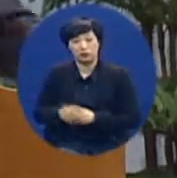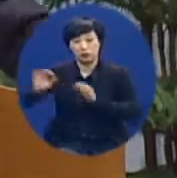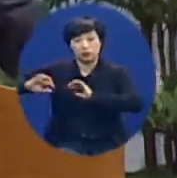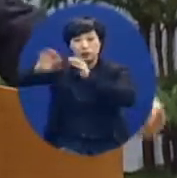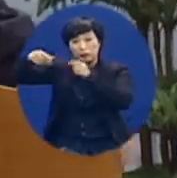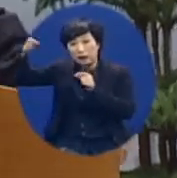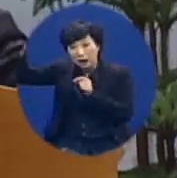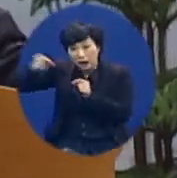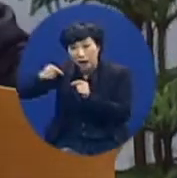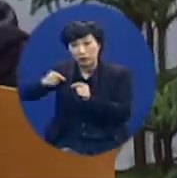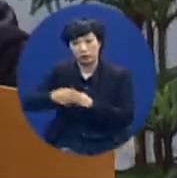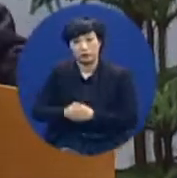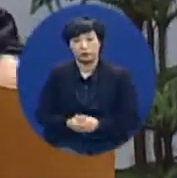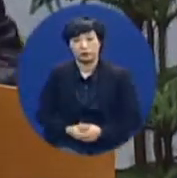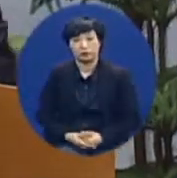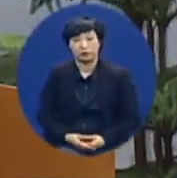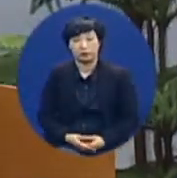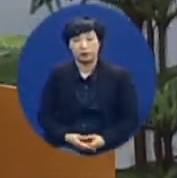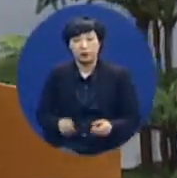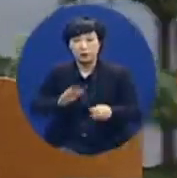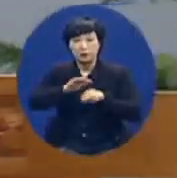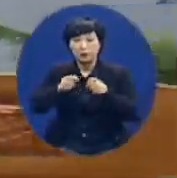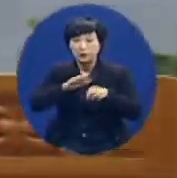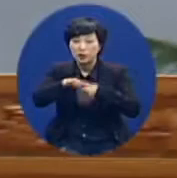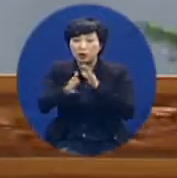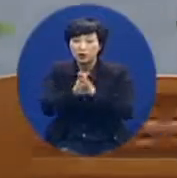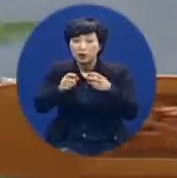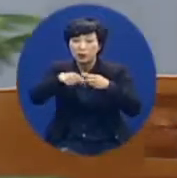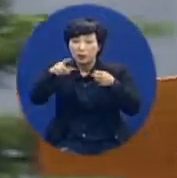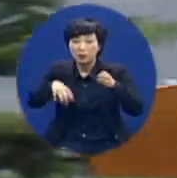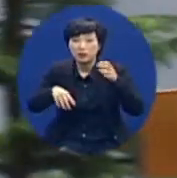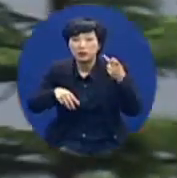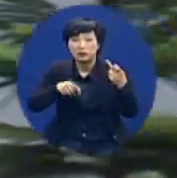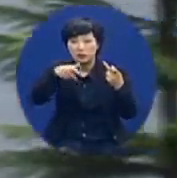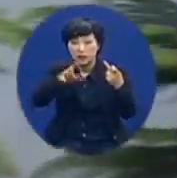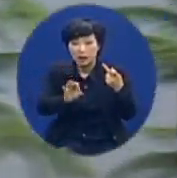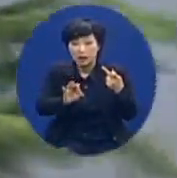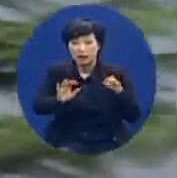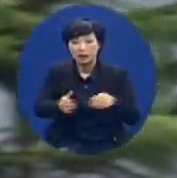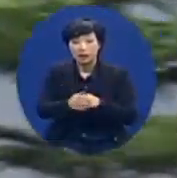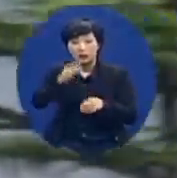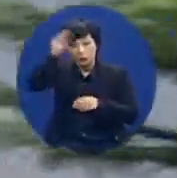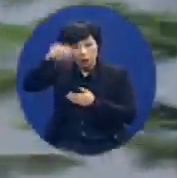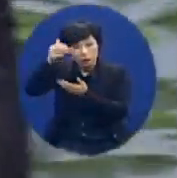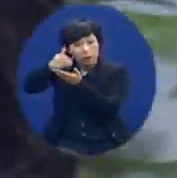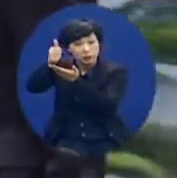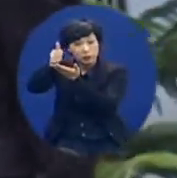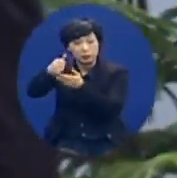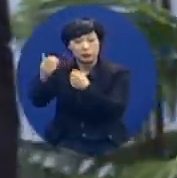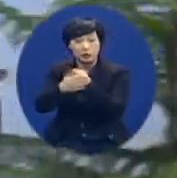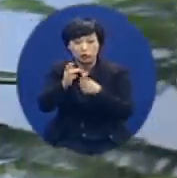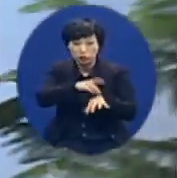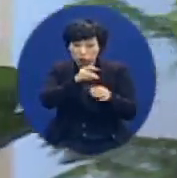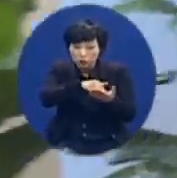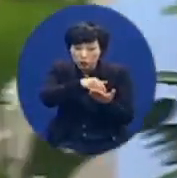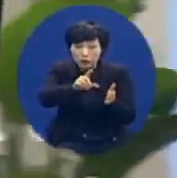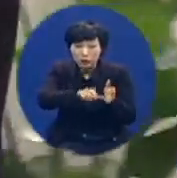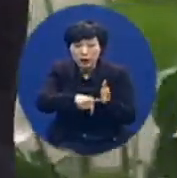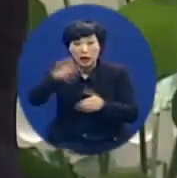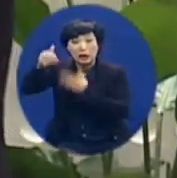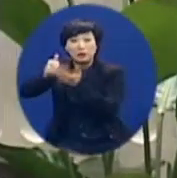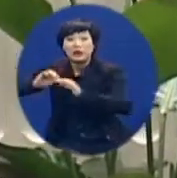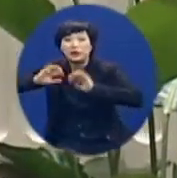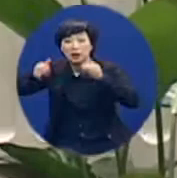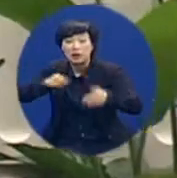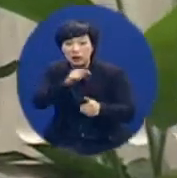천국이 가까왔다 그래서 마태복음 12장에 성령으로 귀신을 쫓아내는 것이면 하나님의